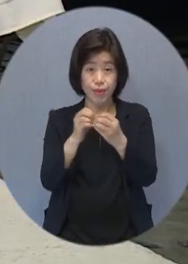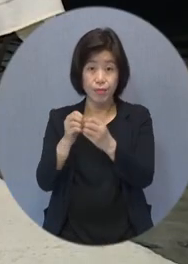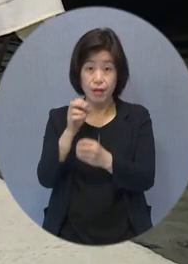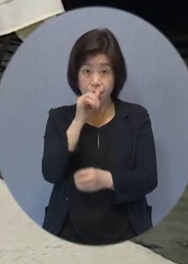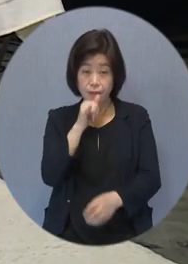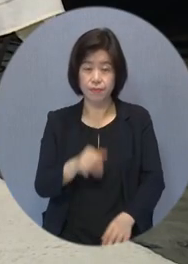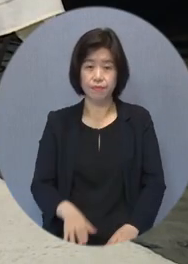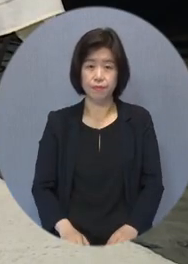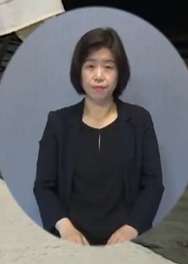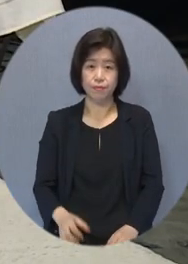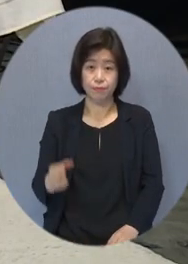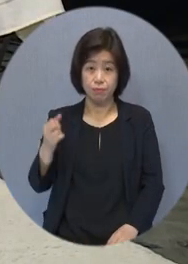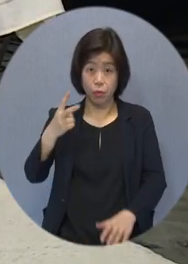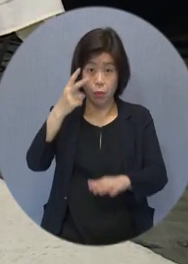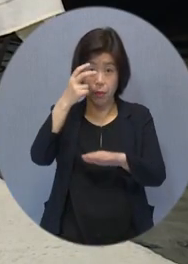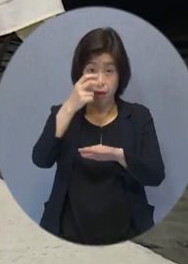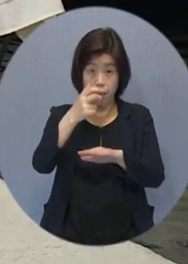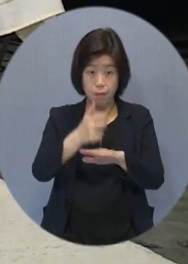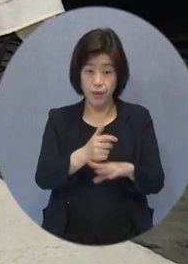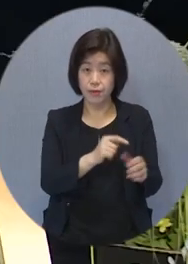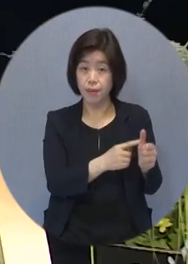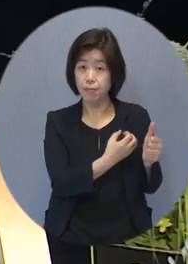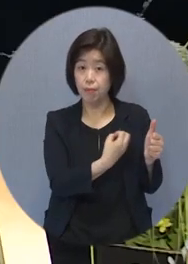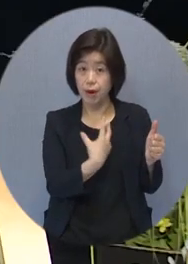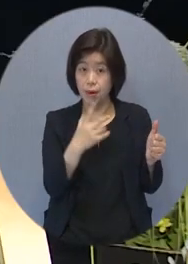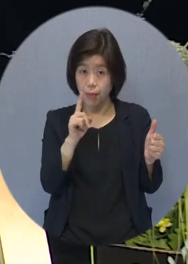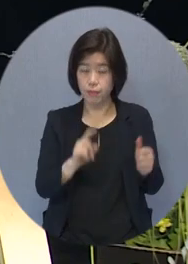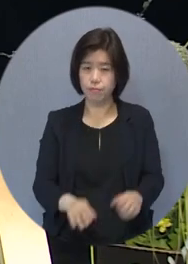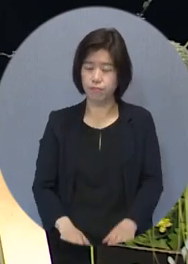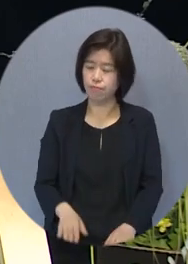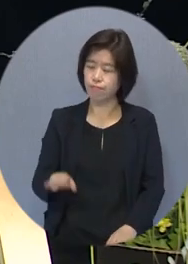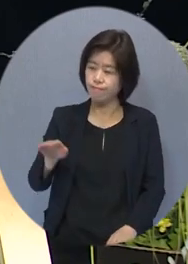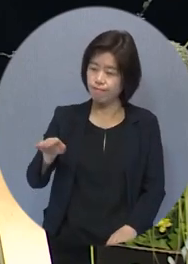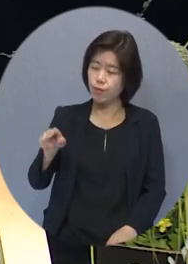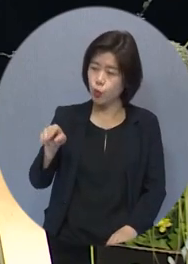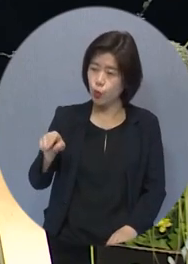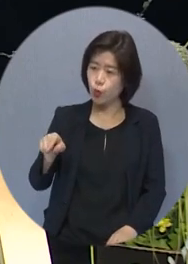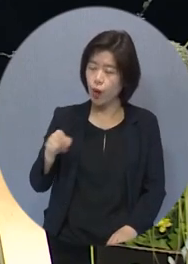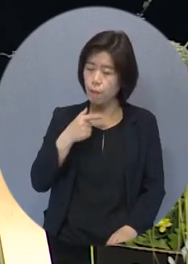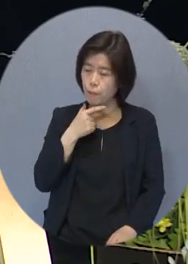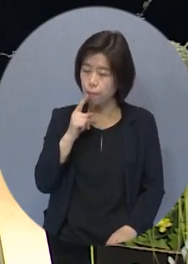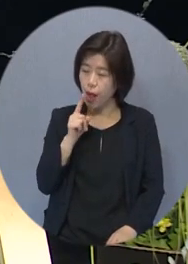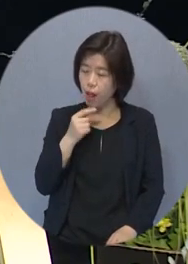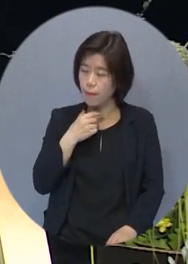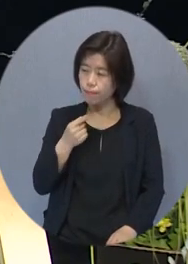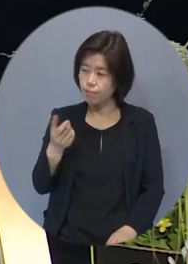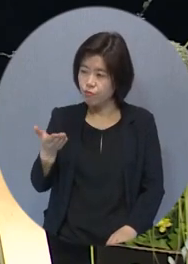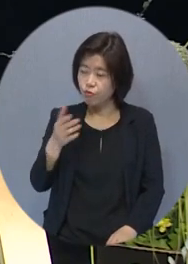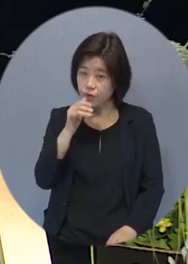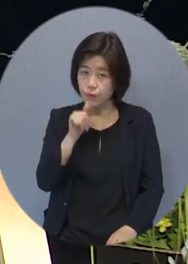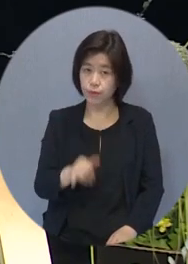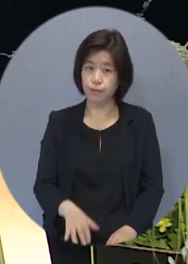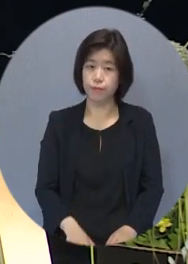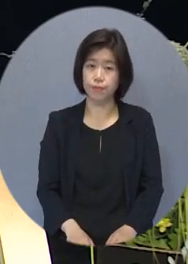그리고 그 애는 드디어 말합니다. 너에게 해주고 싶은 말이 있어.